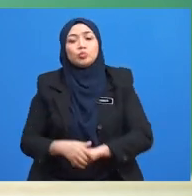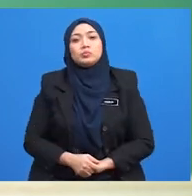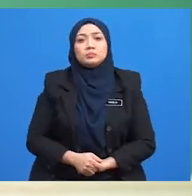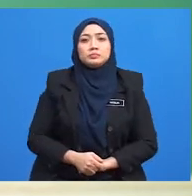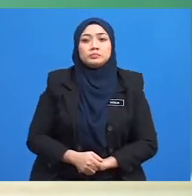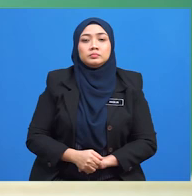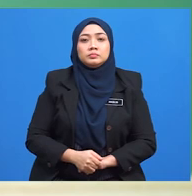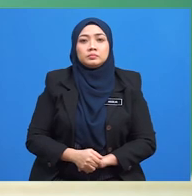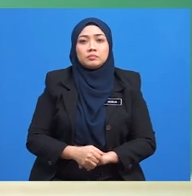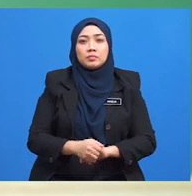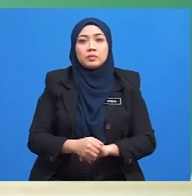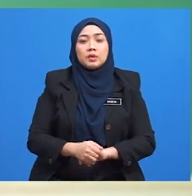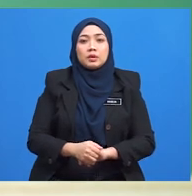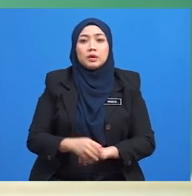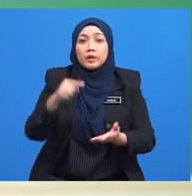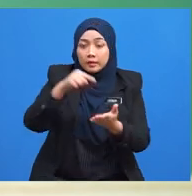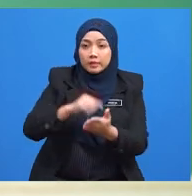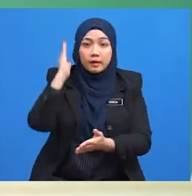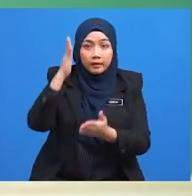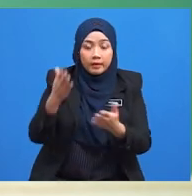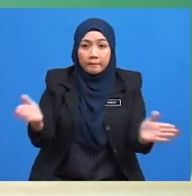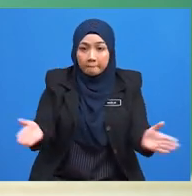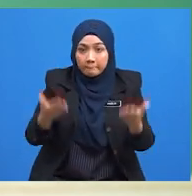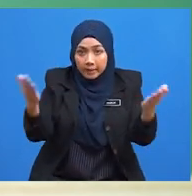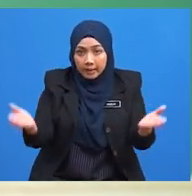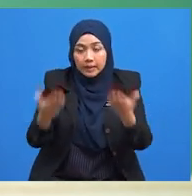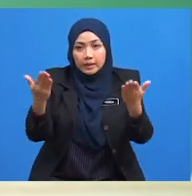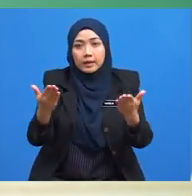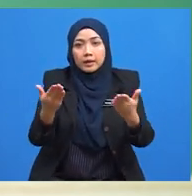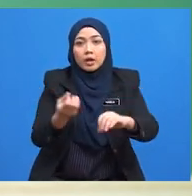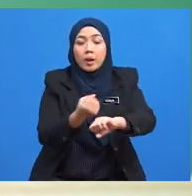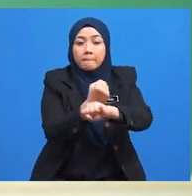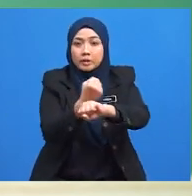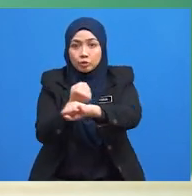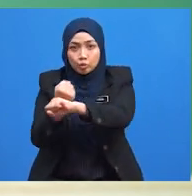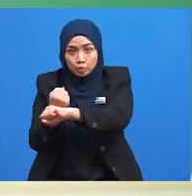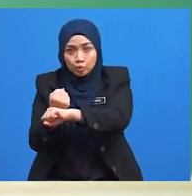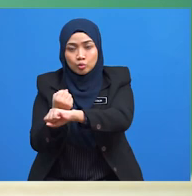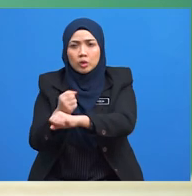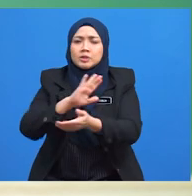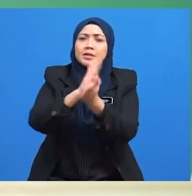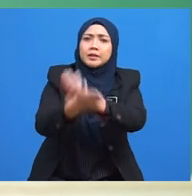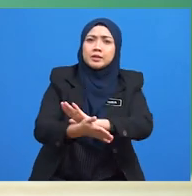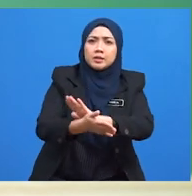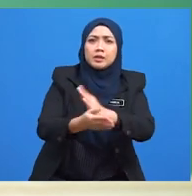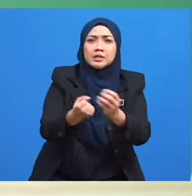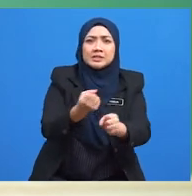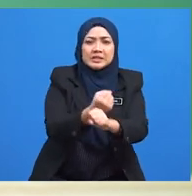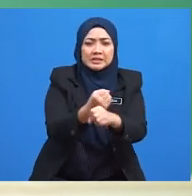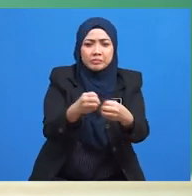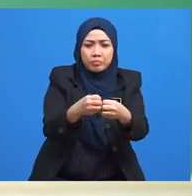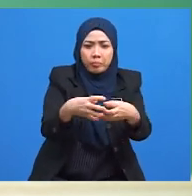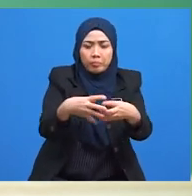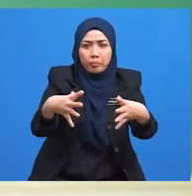menggalakkan batuan retak, rekah dan tersepai. Oleh itu, proses dalam sistem